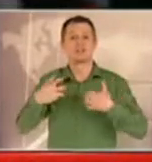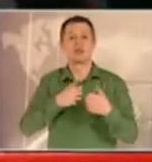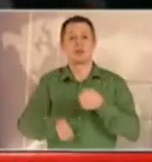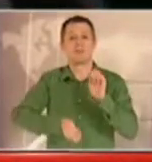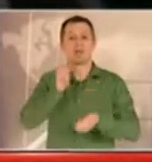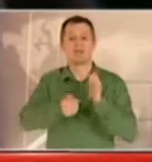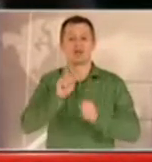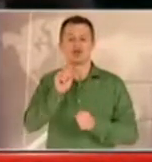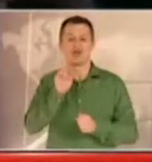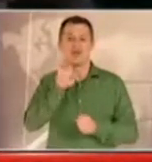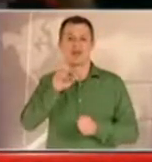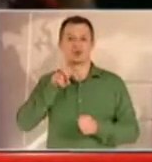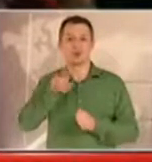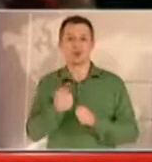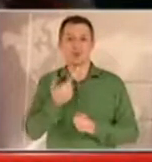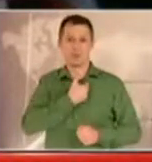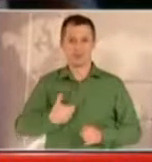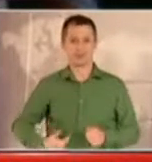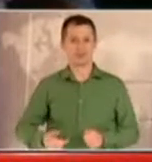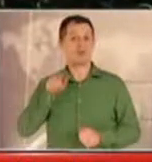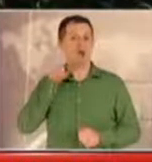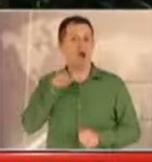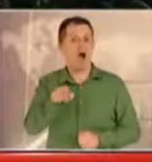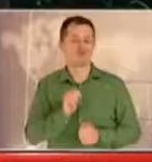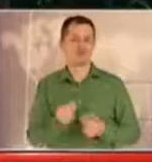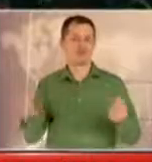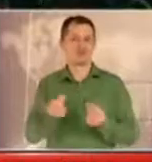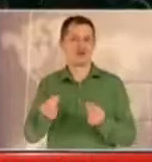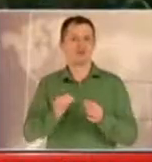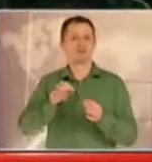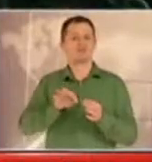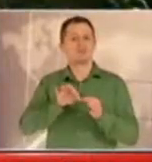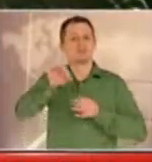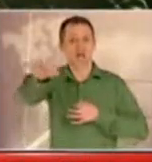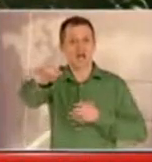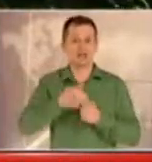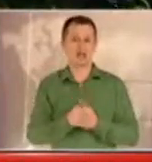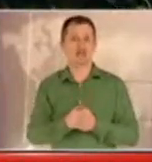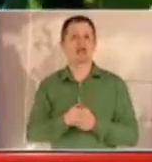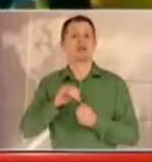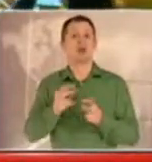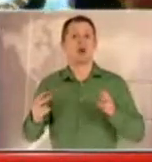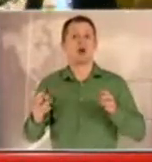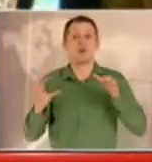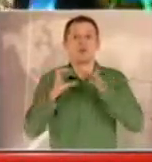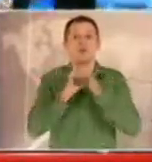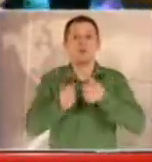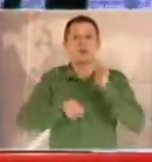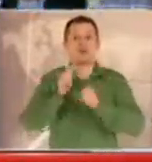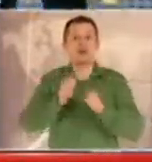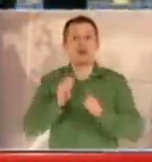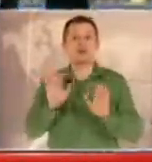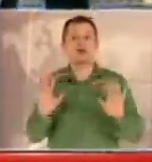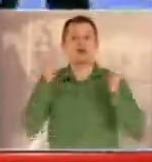piața George Enescu din București. Aceasta, deși aflată la câteva sute de metri distanță, s-a unit cu piața Revoluției,